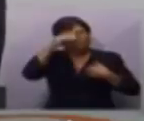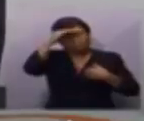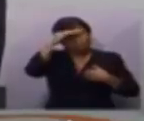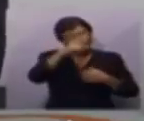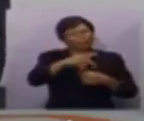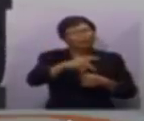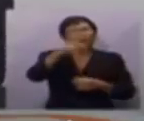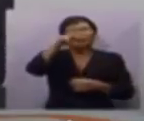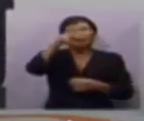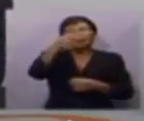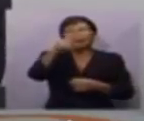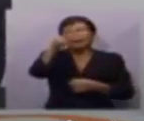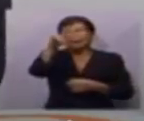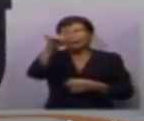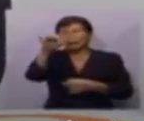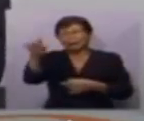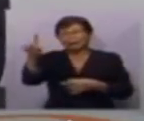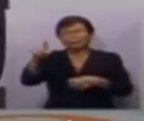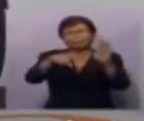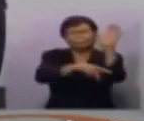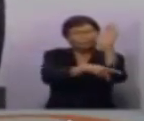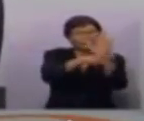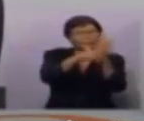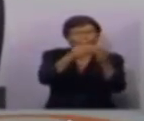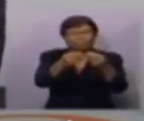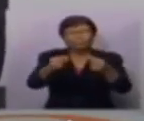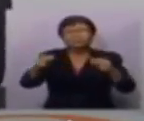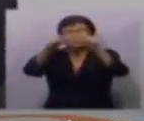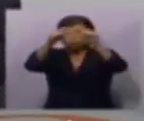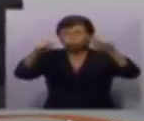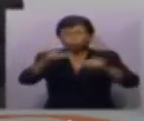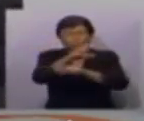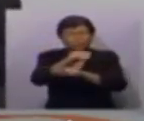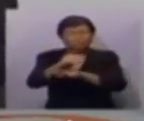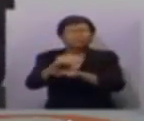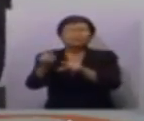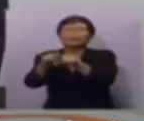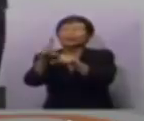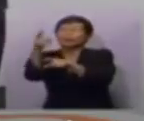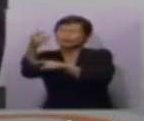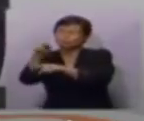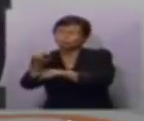Datuk Seri Khalid Nordin yang juga bertanding di Parlimen Pasir Gudang dan masa sama di DUN.